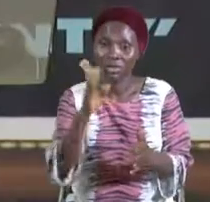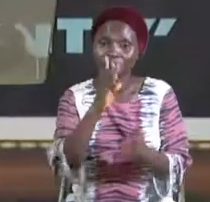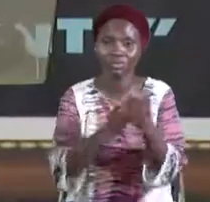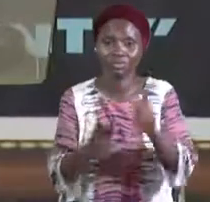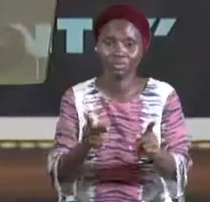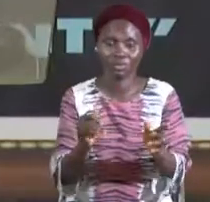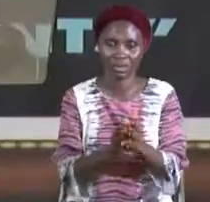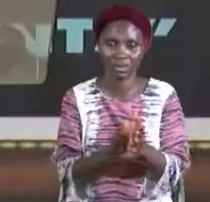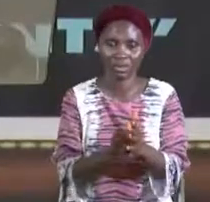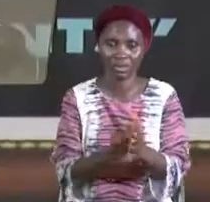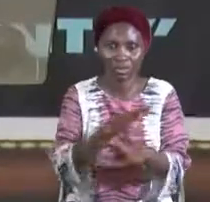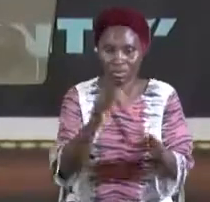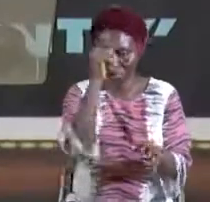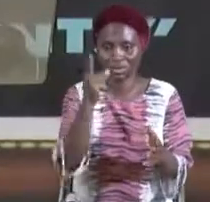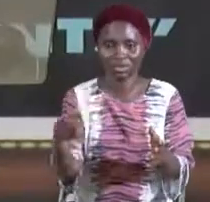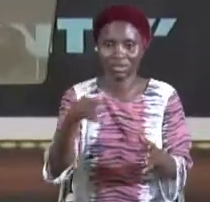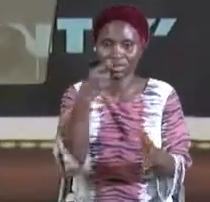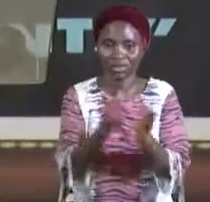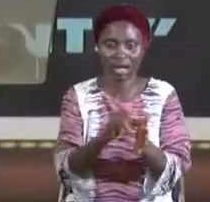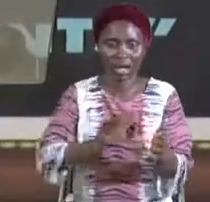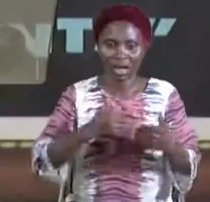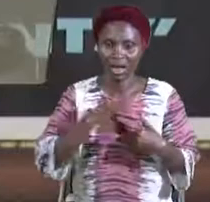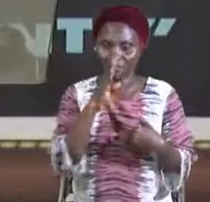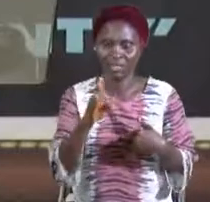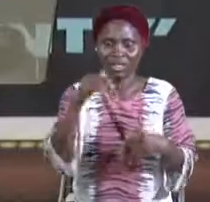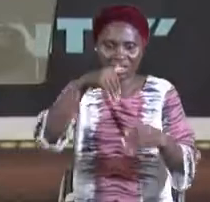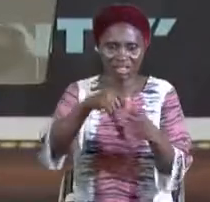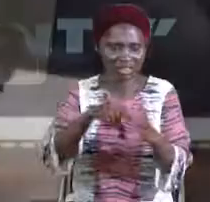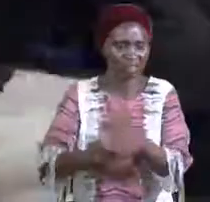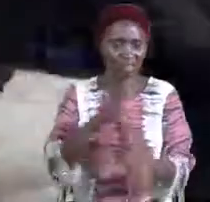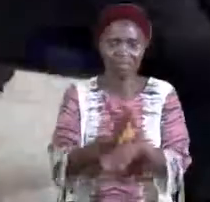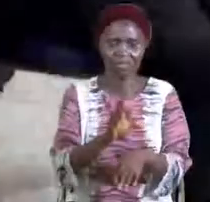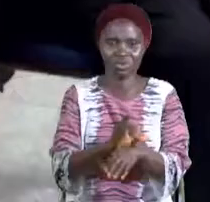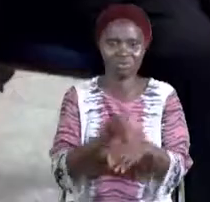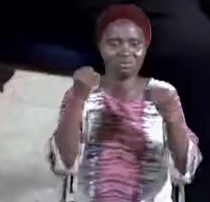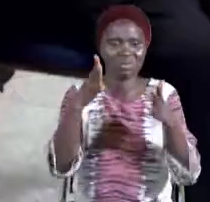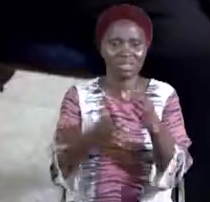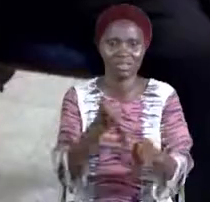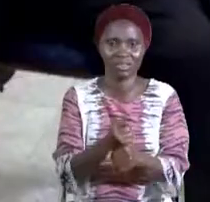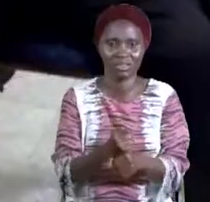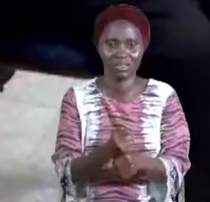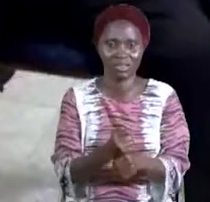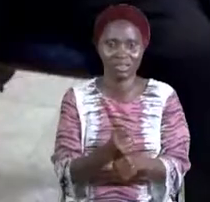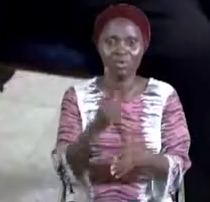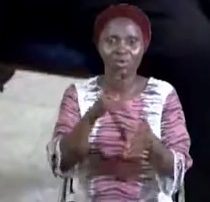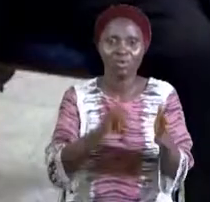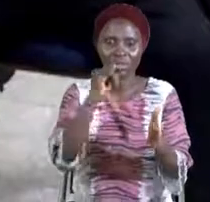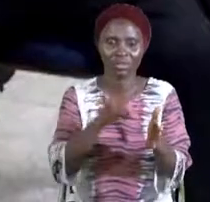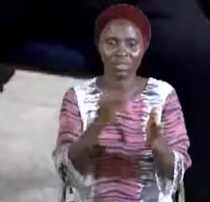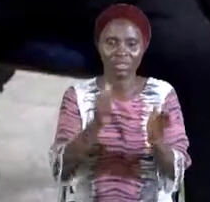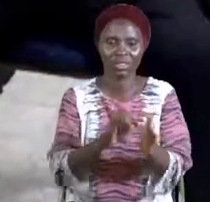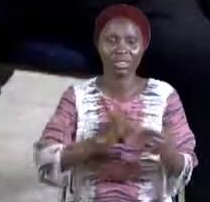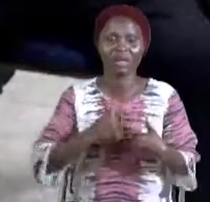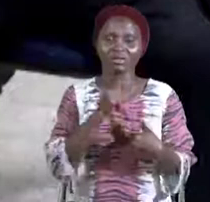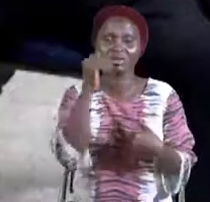années. Et qu'est-ce que nous lisons encore? L'évangile selon Marc, l'évangile selon Matthieu, selon